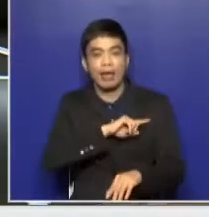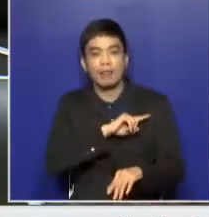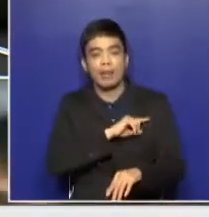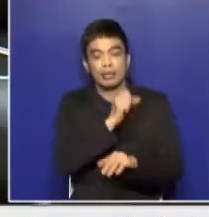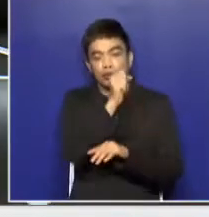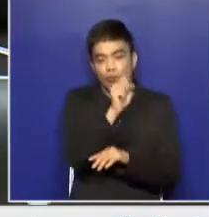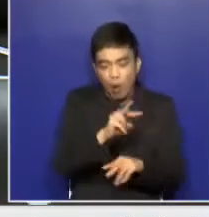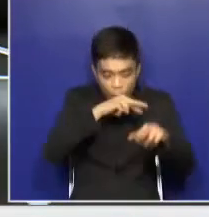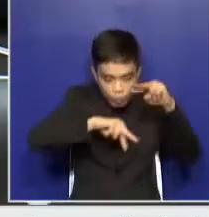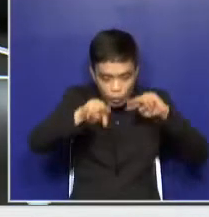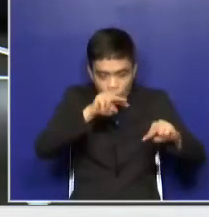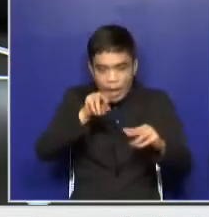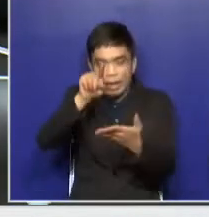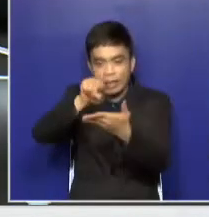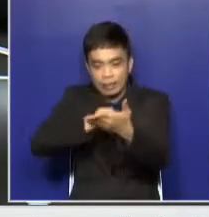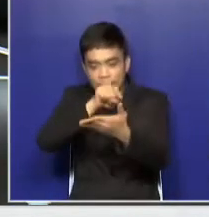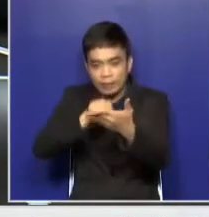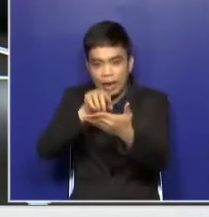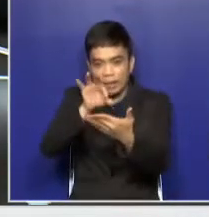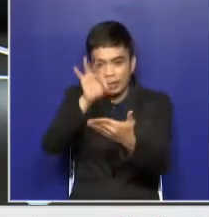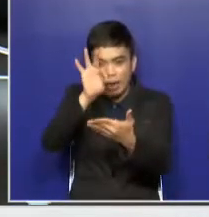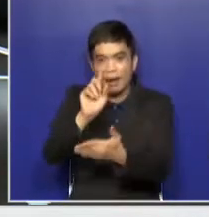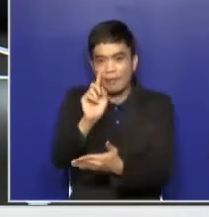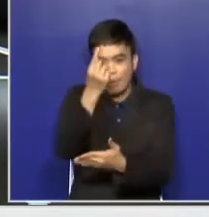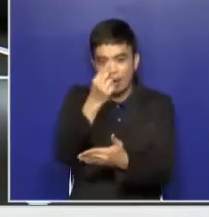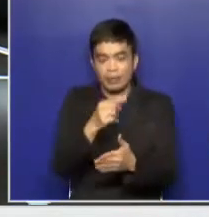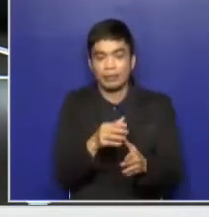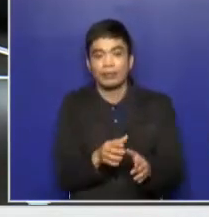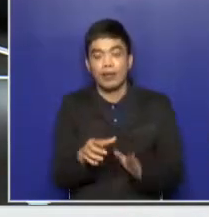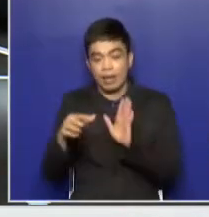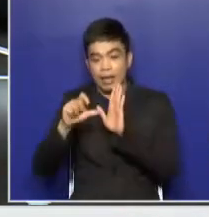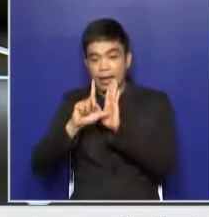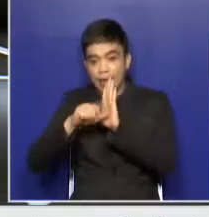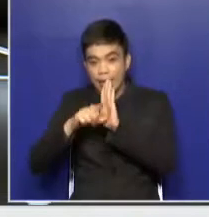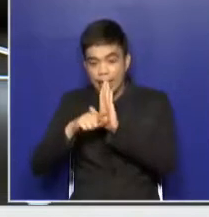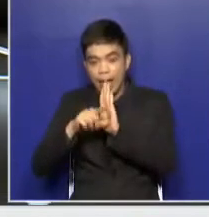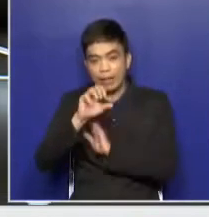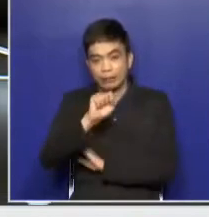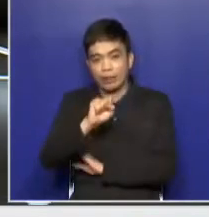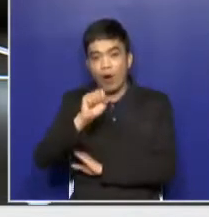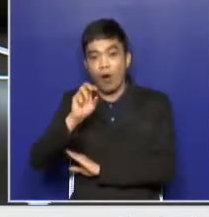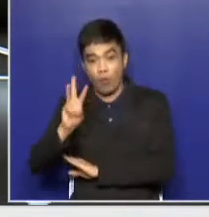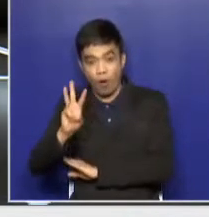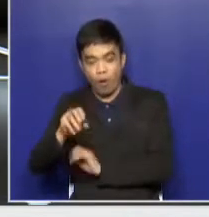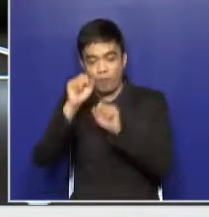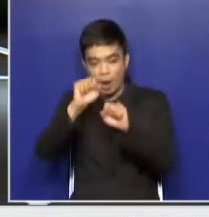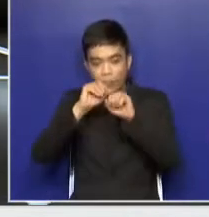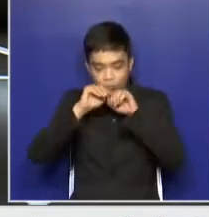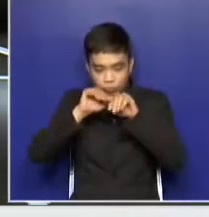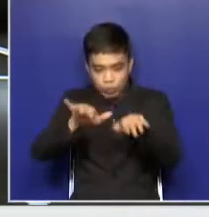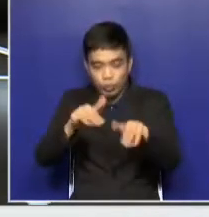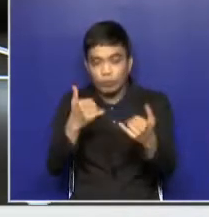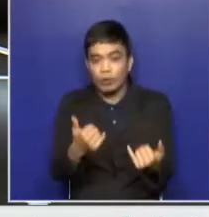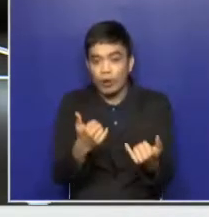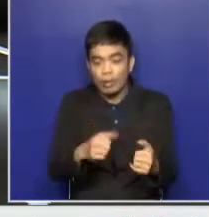จะมีการสรรหาใหม่นะครับซึ่งสำนักเลขาวุฒิสภาเนี่ยก็ได้มีการประกาศรับสมัครคณะกรรม